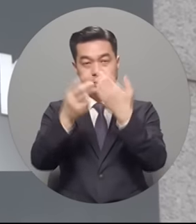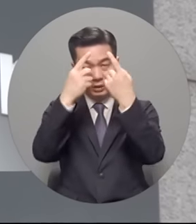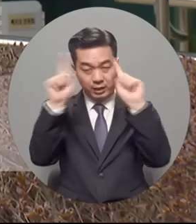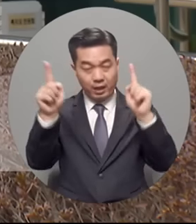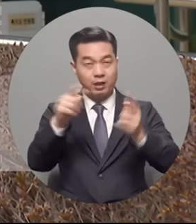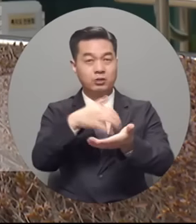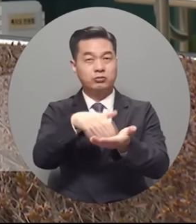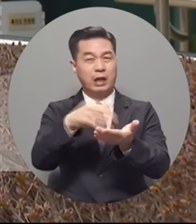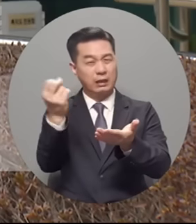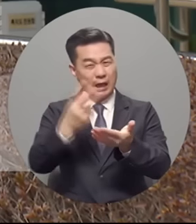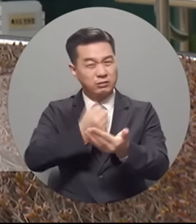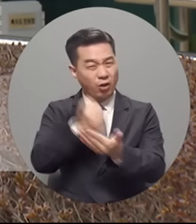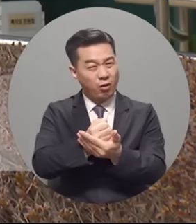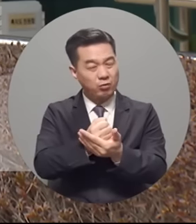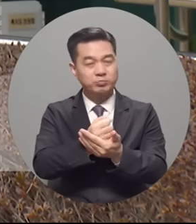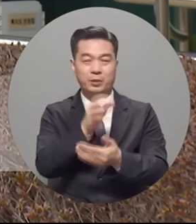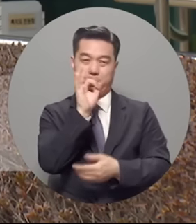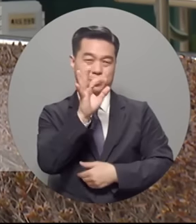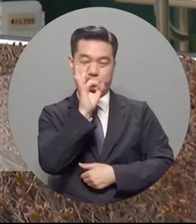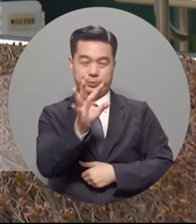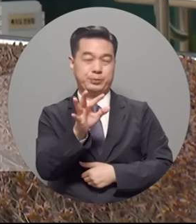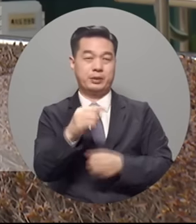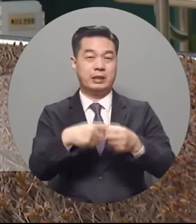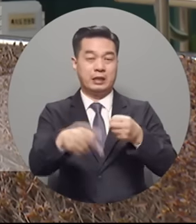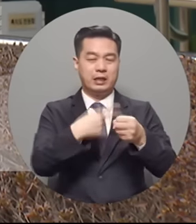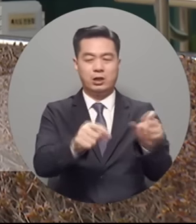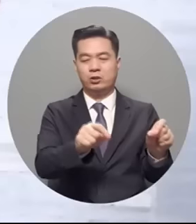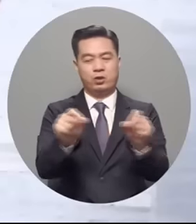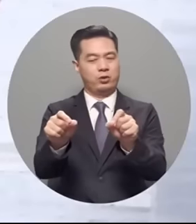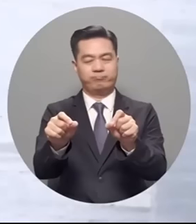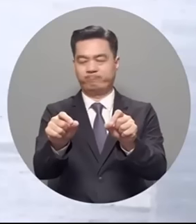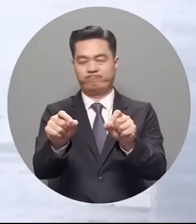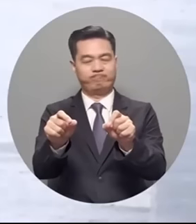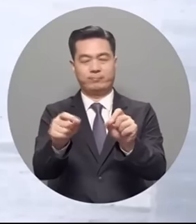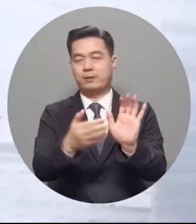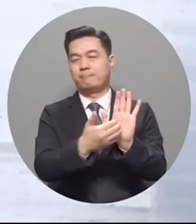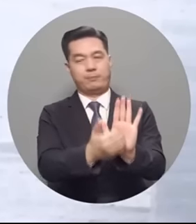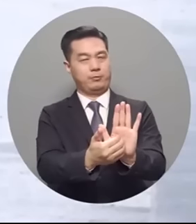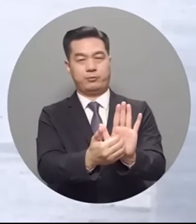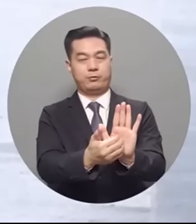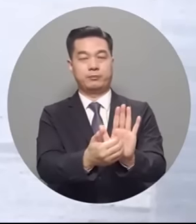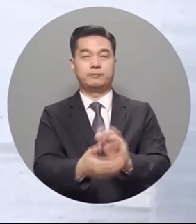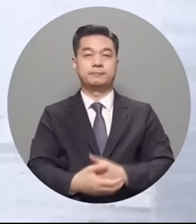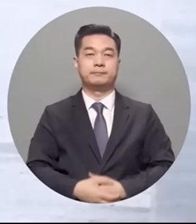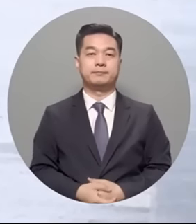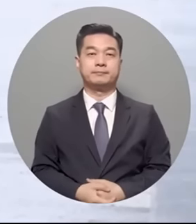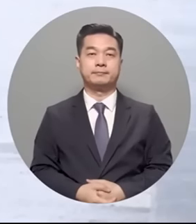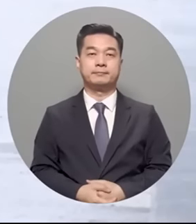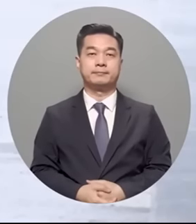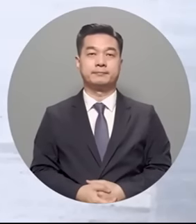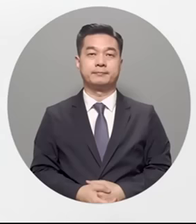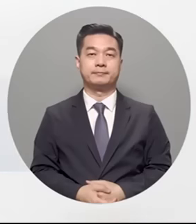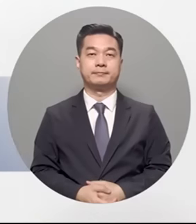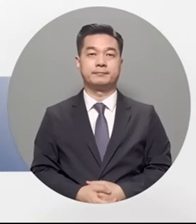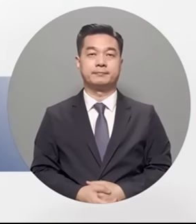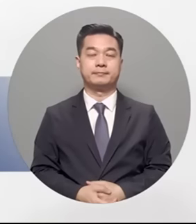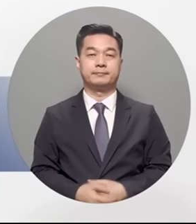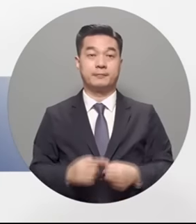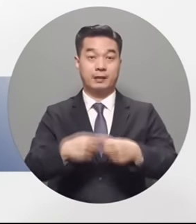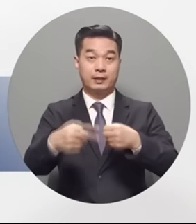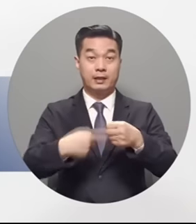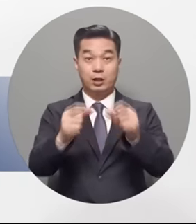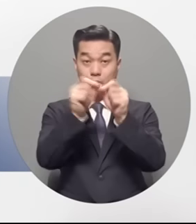건 불가능하고 증원을 1년 연기하는 것도 받아들일 수 없다고 강조했습니다. 1년 유예